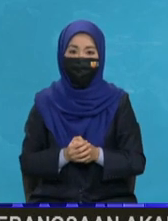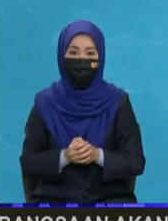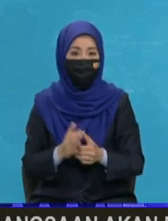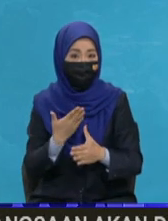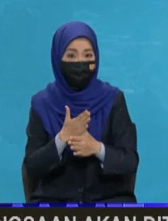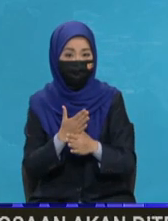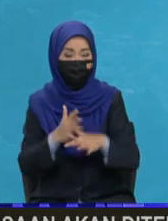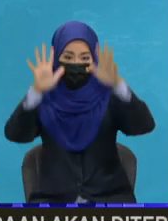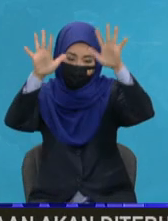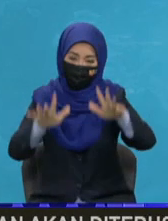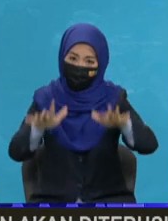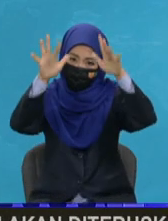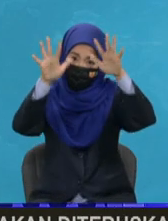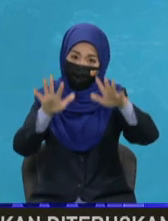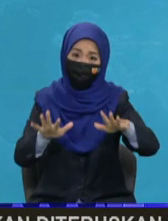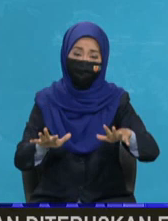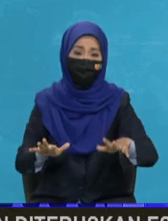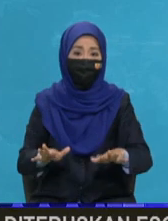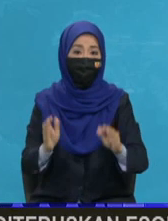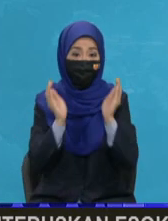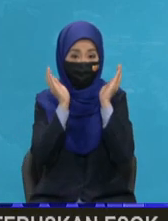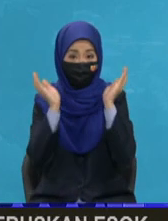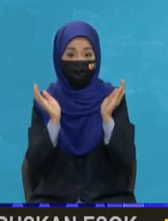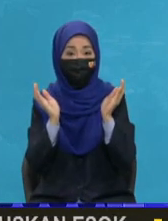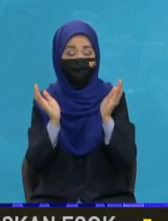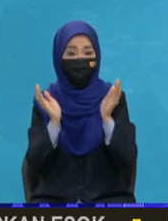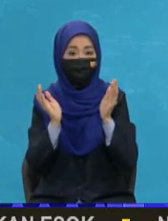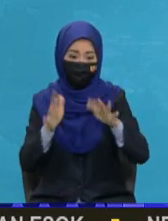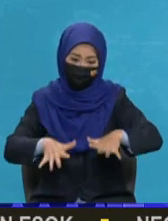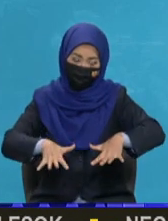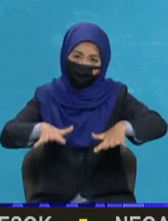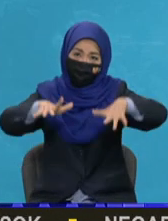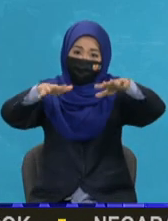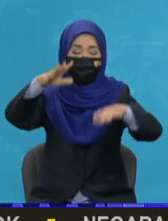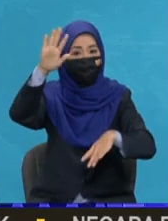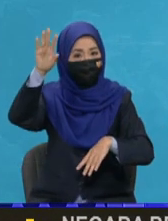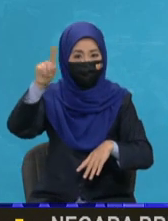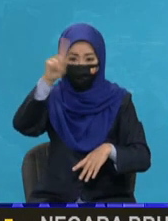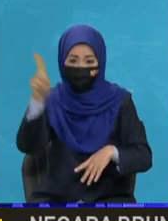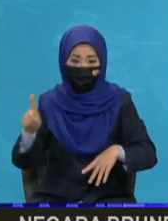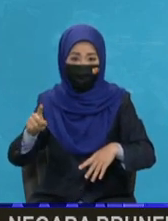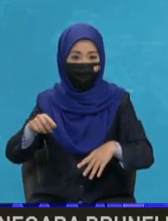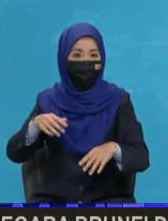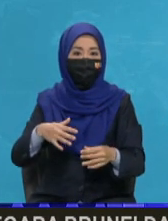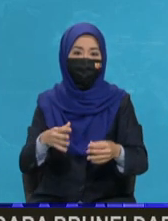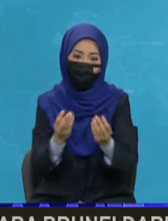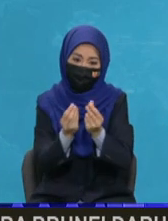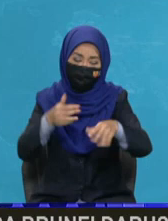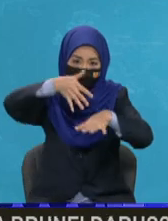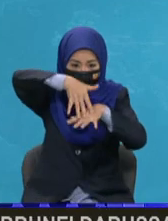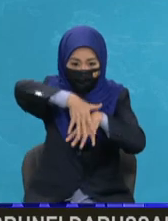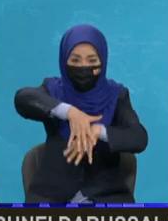Hai sementara itu hujan lebat yang melanda negara semalam Mencetuskan banjir kilat dan tanah susuri di beberapa buah